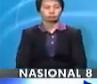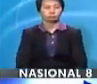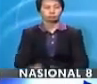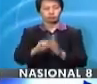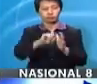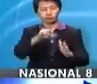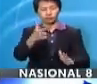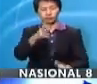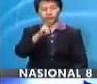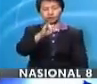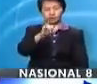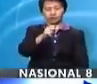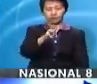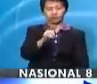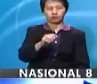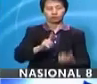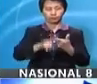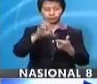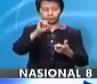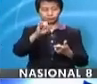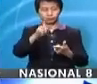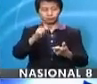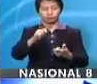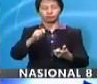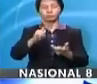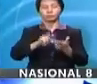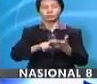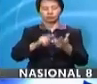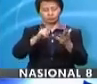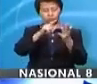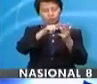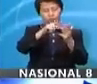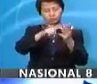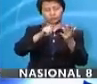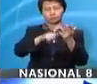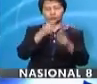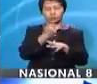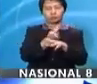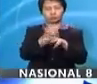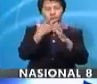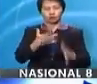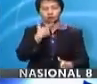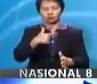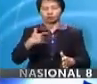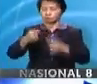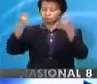selain Ahmad Najib Abdul Hamid dan Siti Mariam Jailani, 3 lagi petugas veteran yang